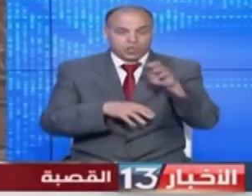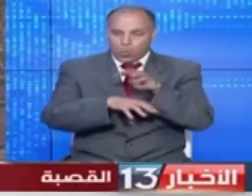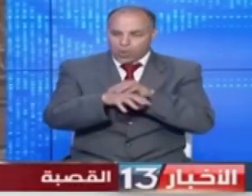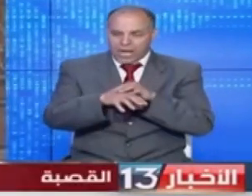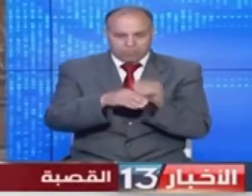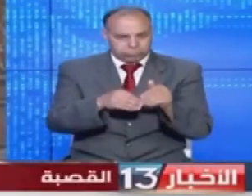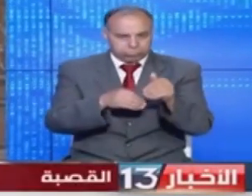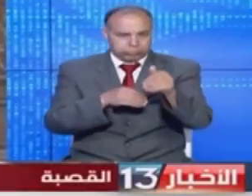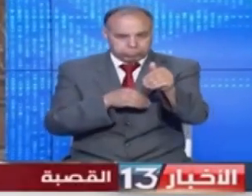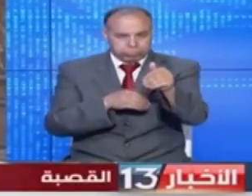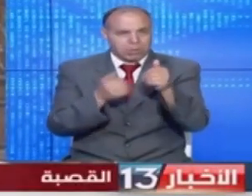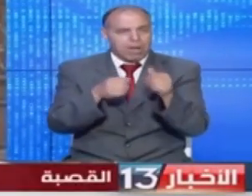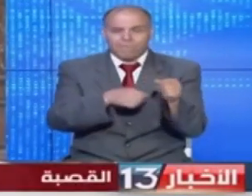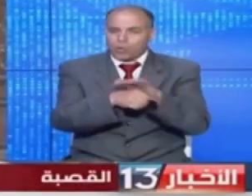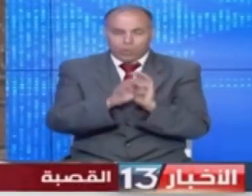موزعة كالتالي: